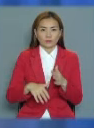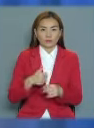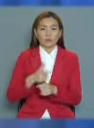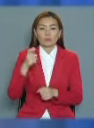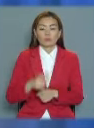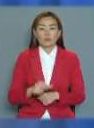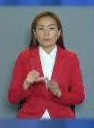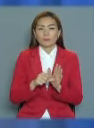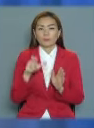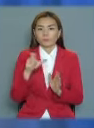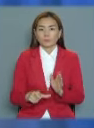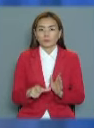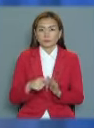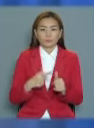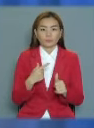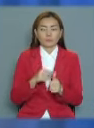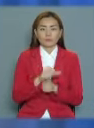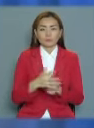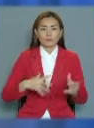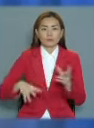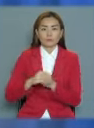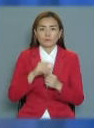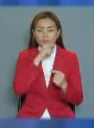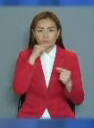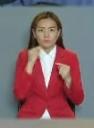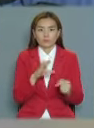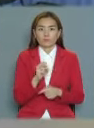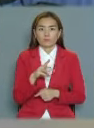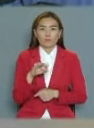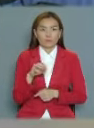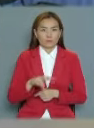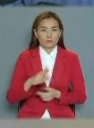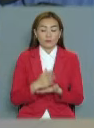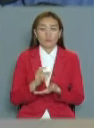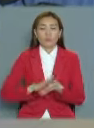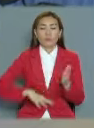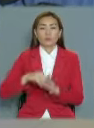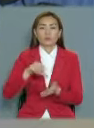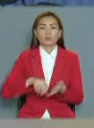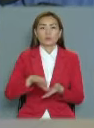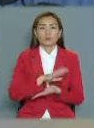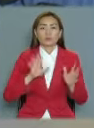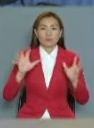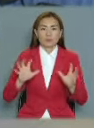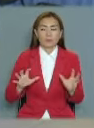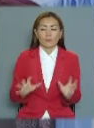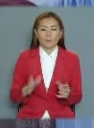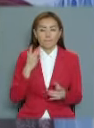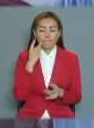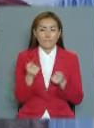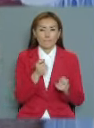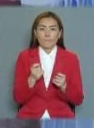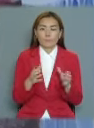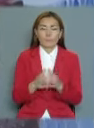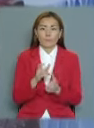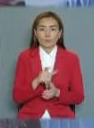үміткер 6 кандидаттың есімінен бөлек бәріне қарсымын деген жауап та бар. Ал сайлау учаскесіндегі заңдылықты саяси